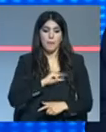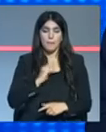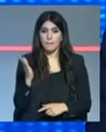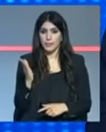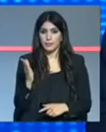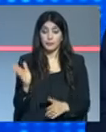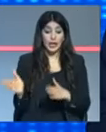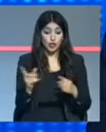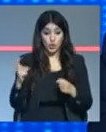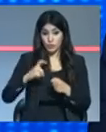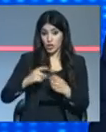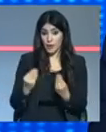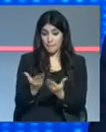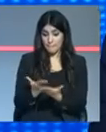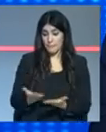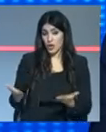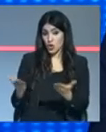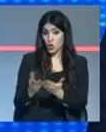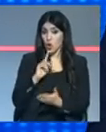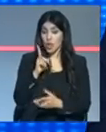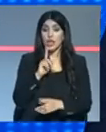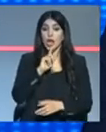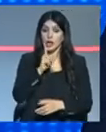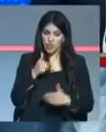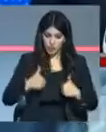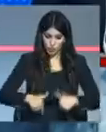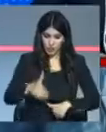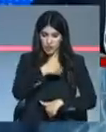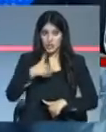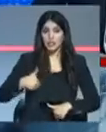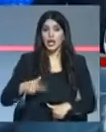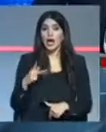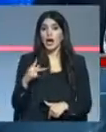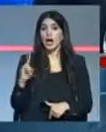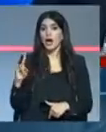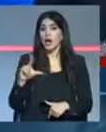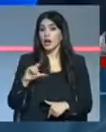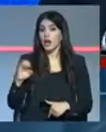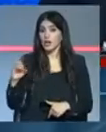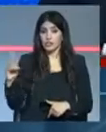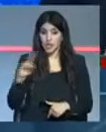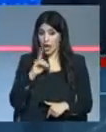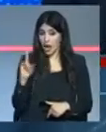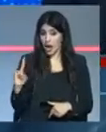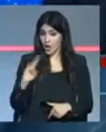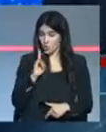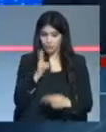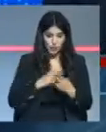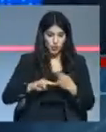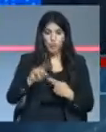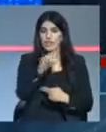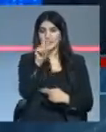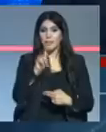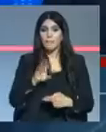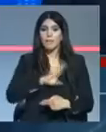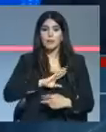ويحضر معنا في الاستوديو الناطق الرسمي باسم وزاره الداخليه خالد حيواني اهلا بك السيد خالد اذن ما هو سبب في هذا الاحتقان هو